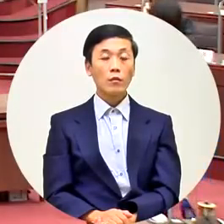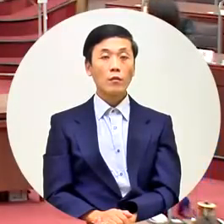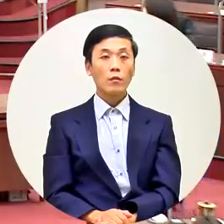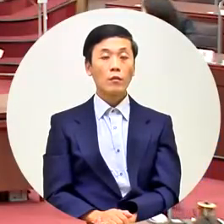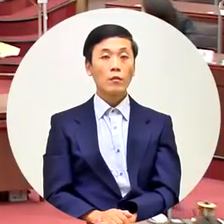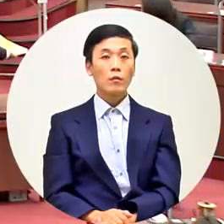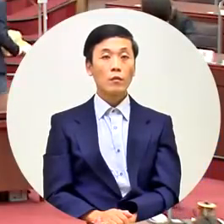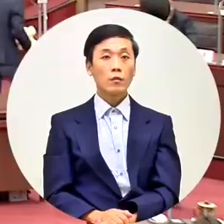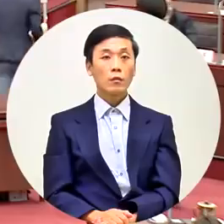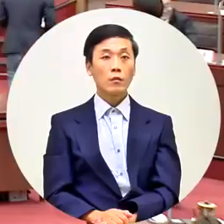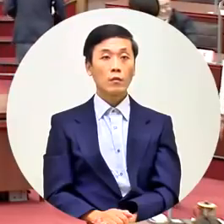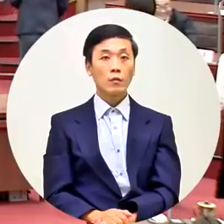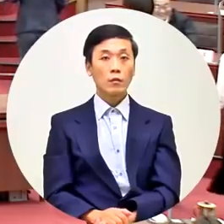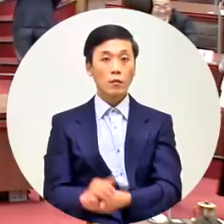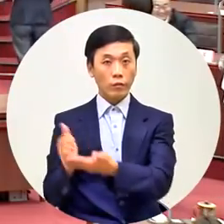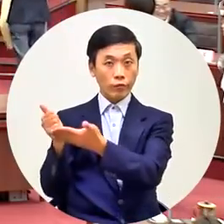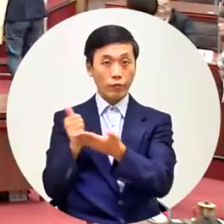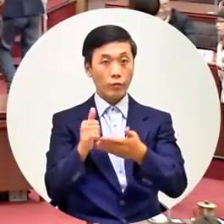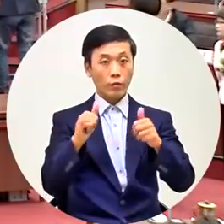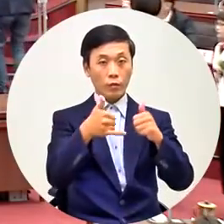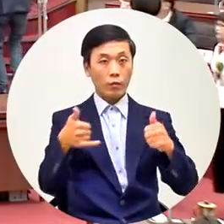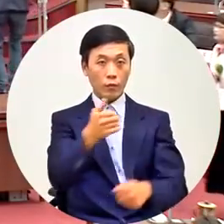请陈丽珍议员领取选票。